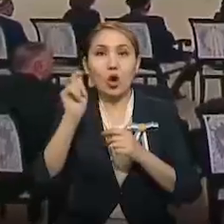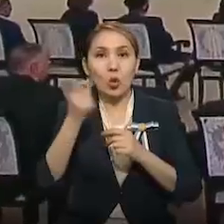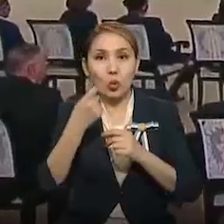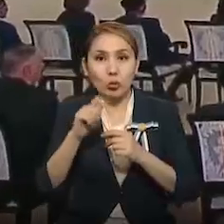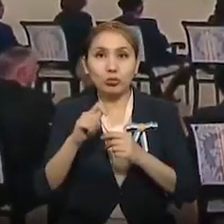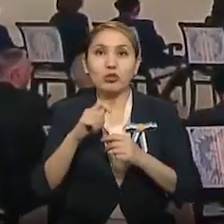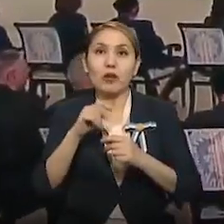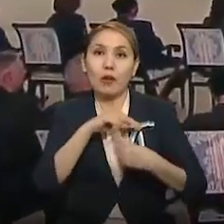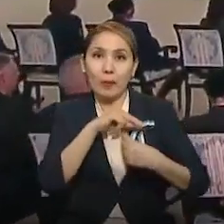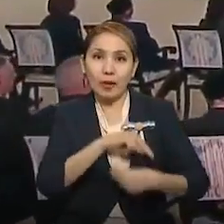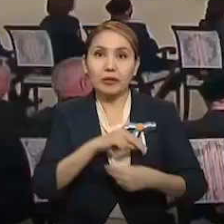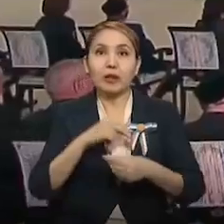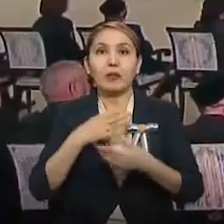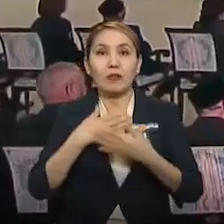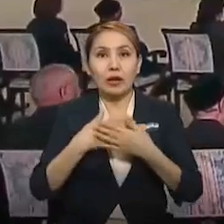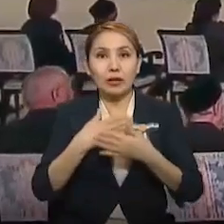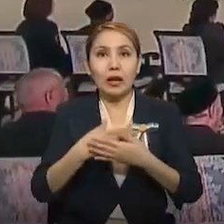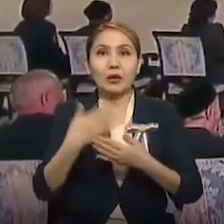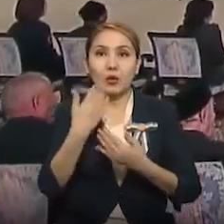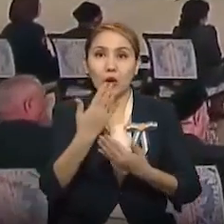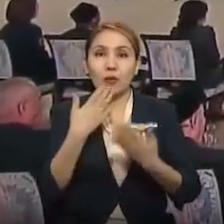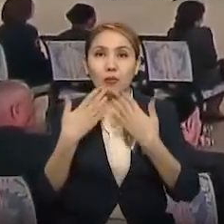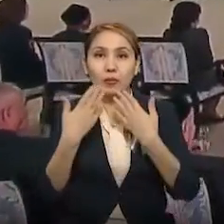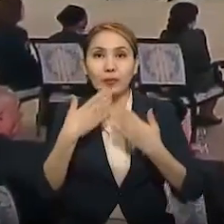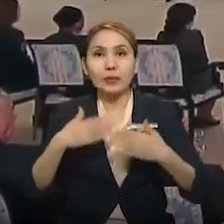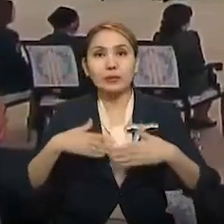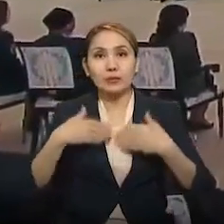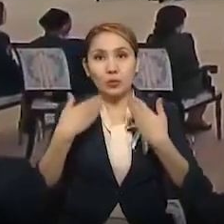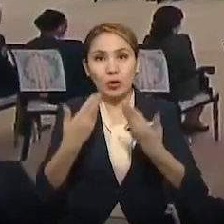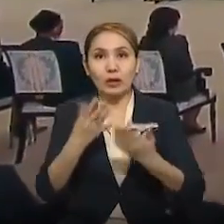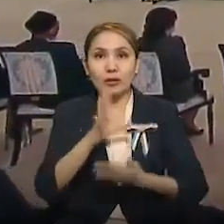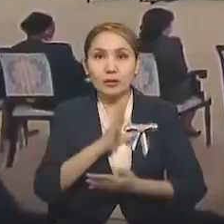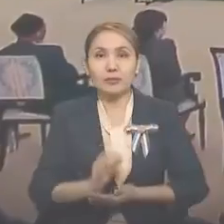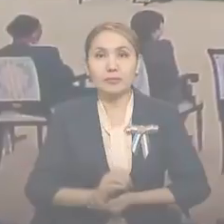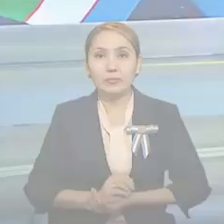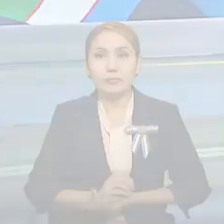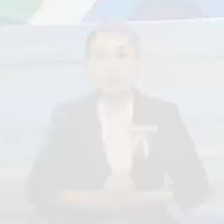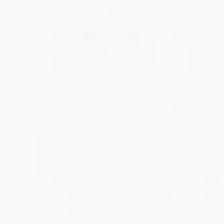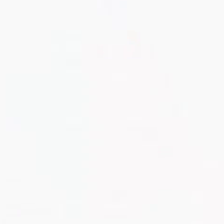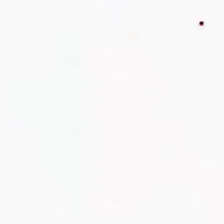mehnat faxriylari bilan muloqot qilib, ularni samimiy muborakbod etdi.